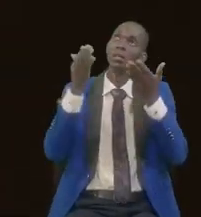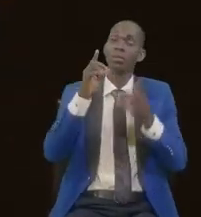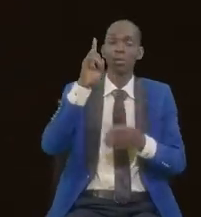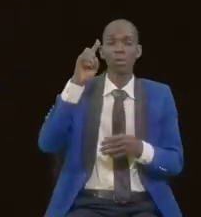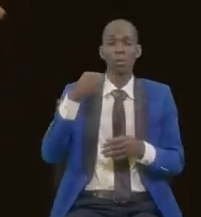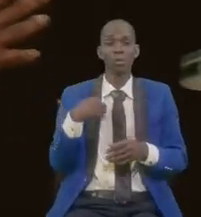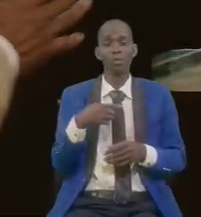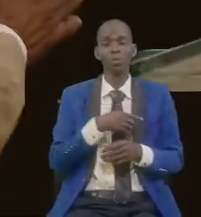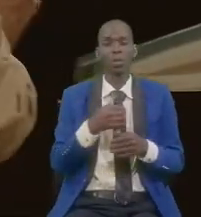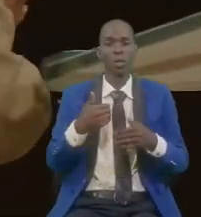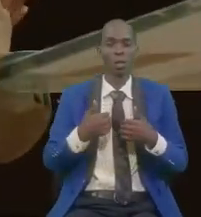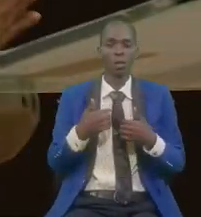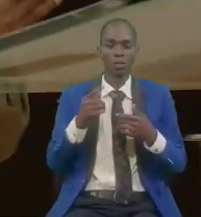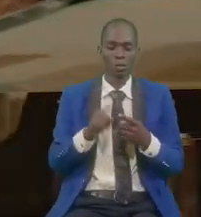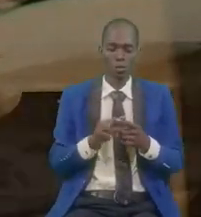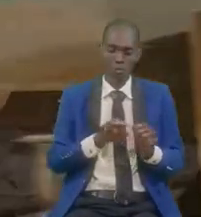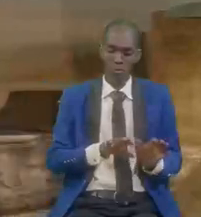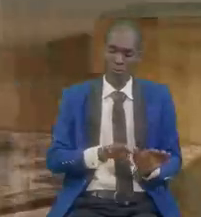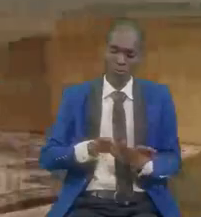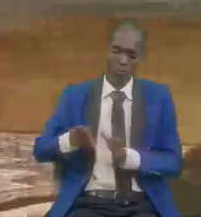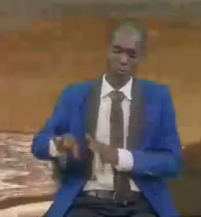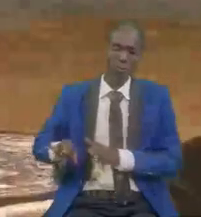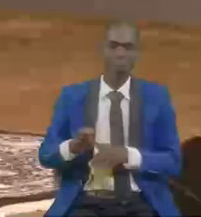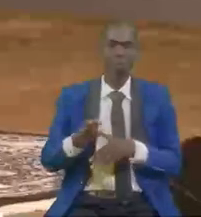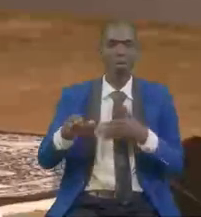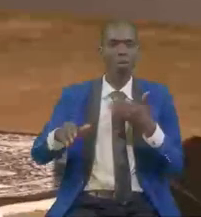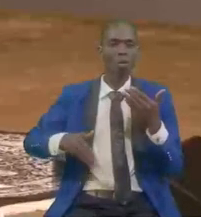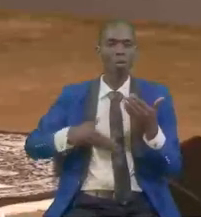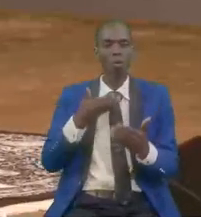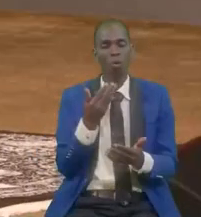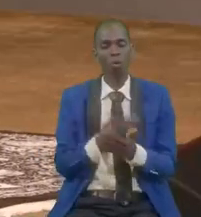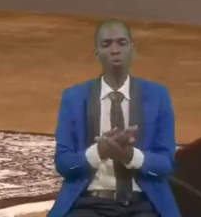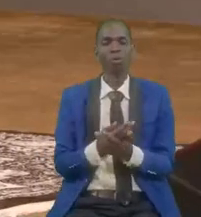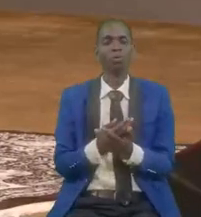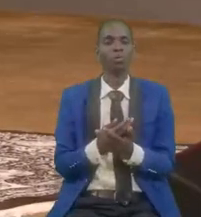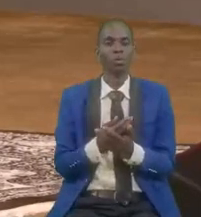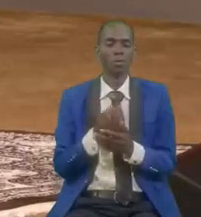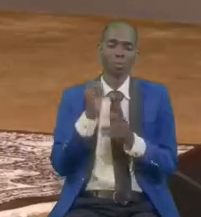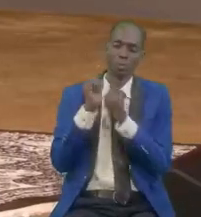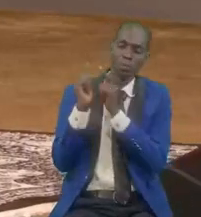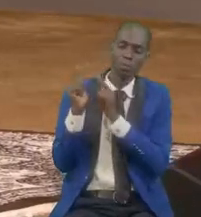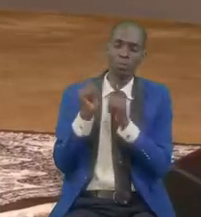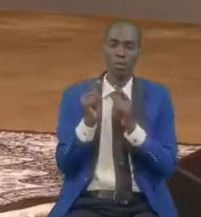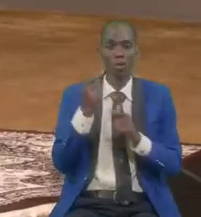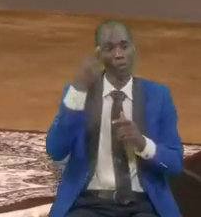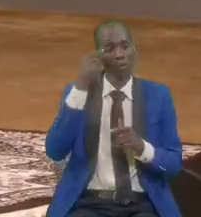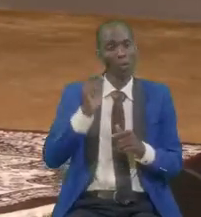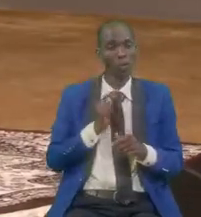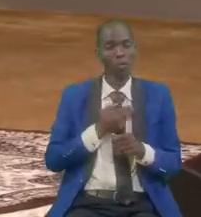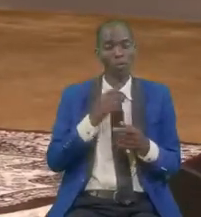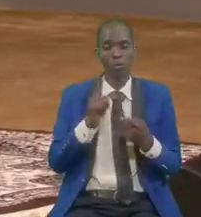nous devons mettre de côté, rejeter toute malice pour que nous soyons